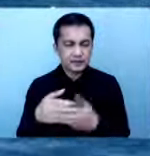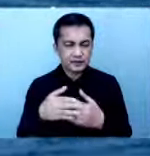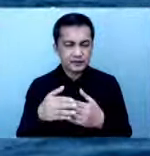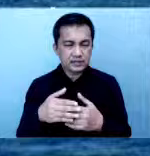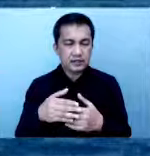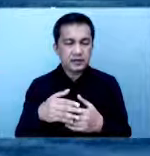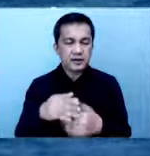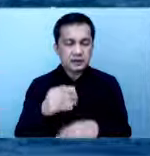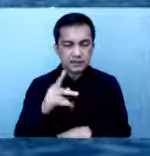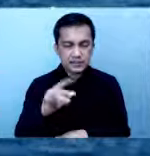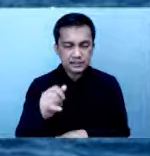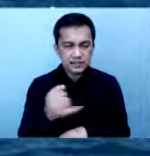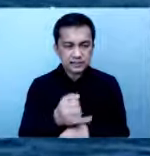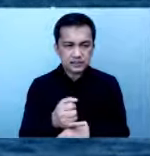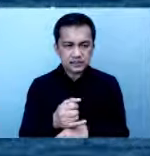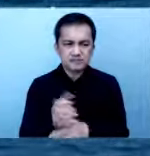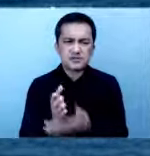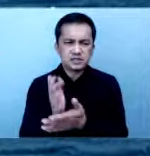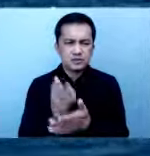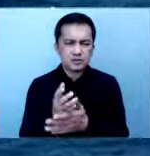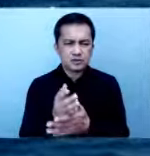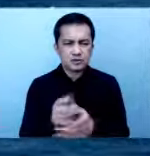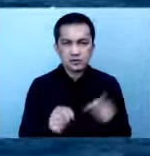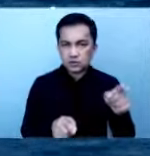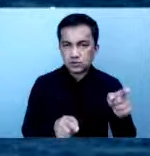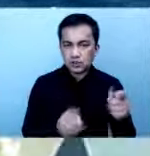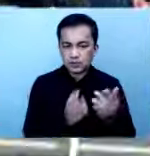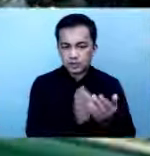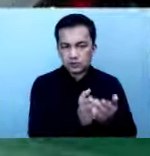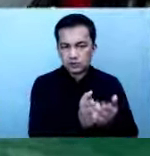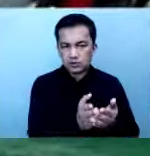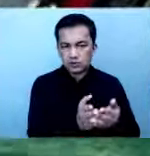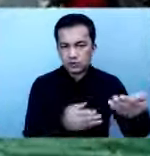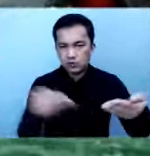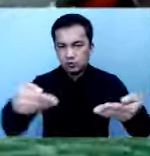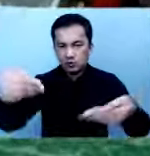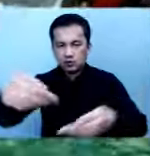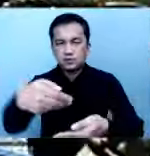Hindi nila alintana ang tila nakaabang ng mga barko ng China sa Laon.